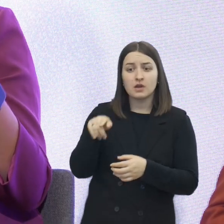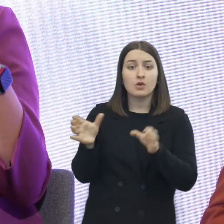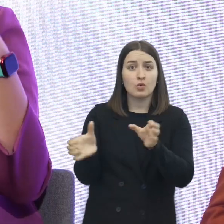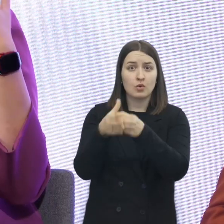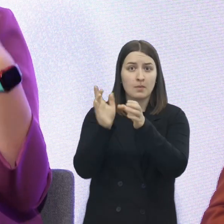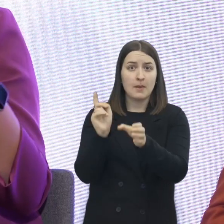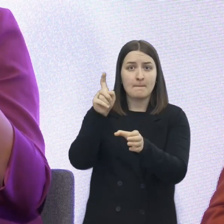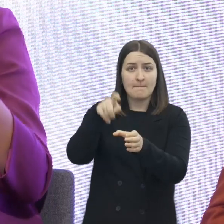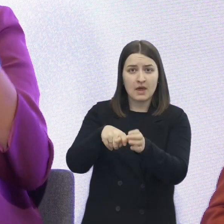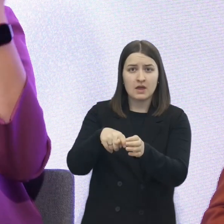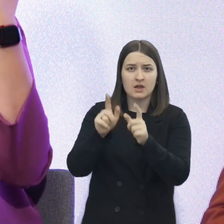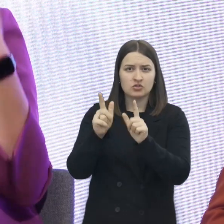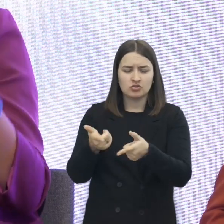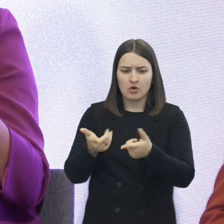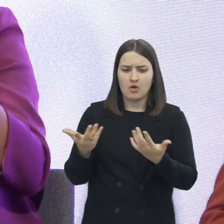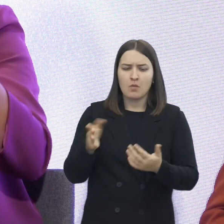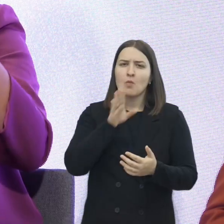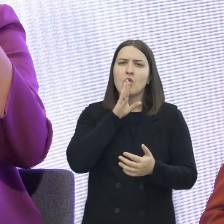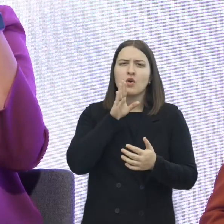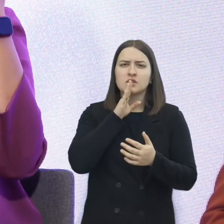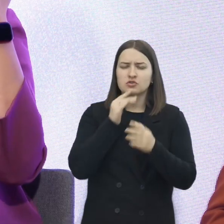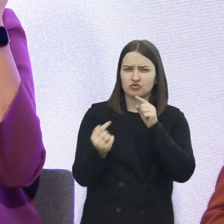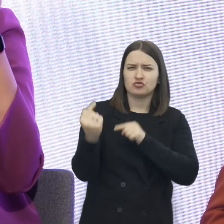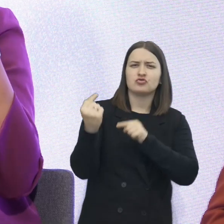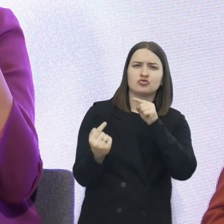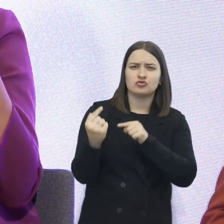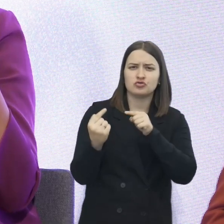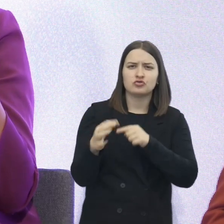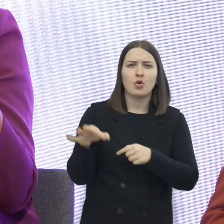yra antifeminizmas, anti-LGBT klausimai,